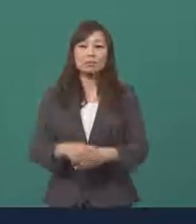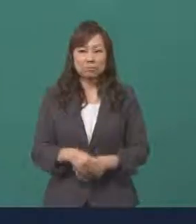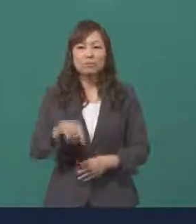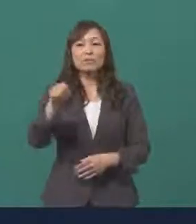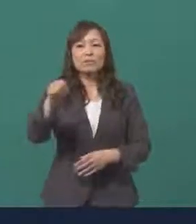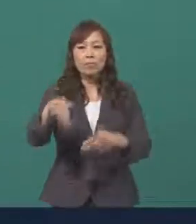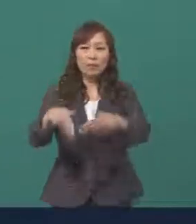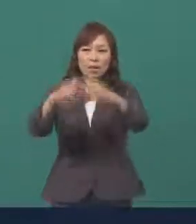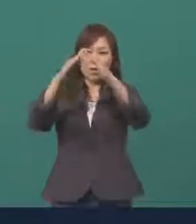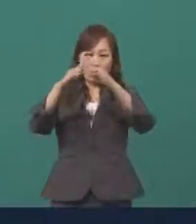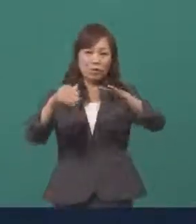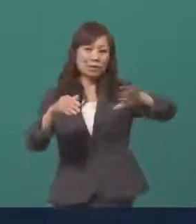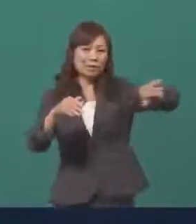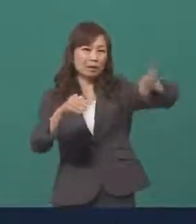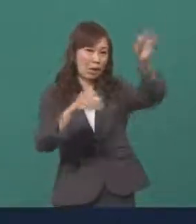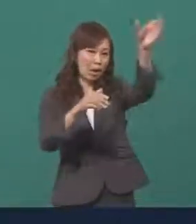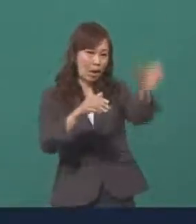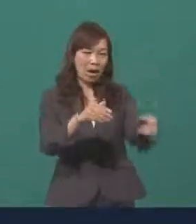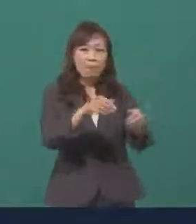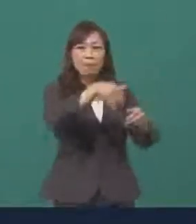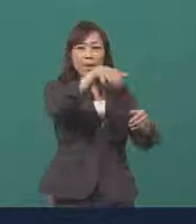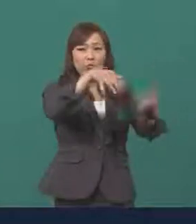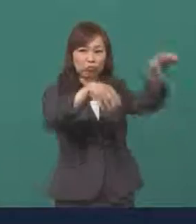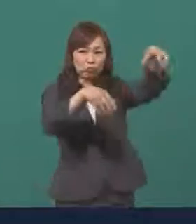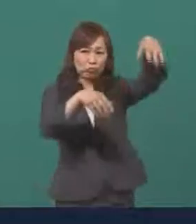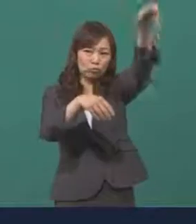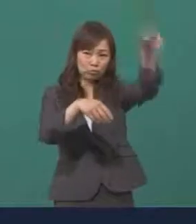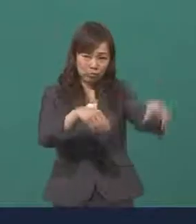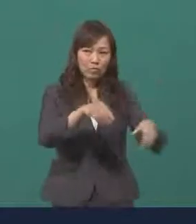昭和25年に建築されました。